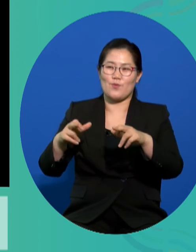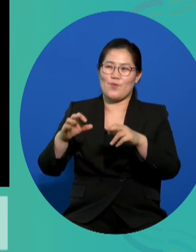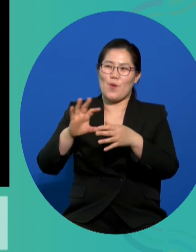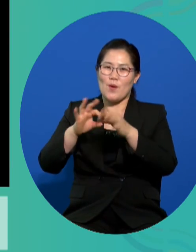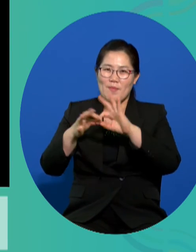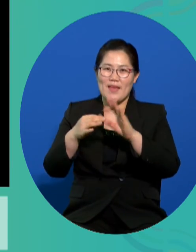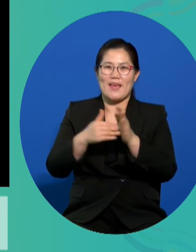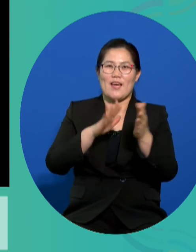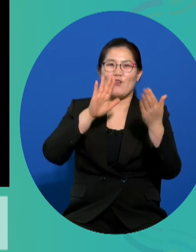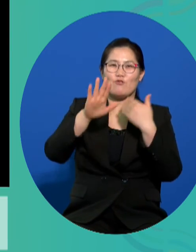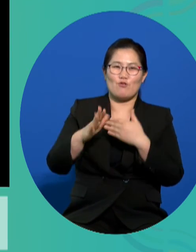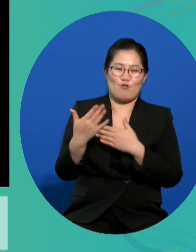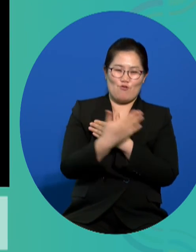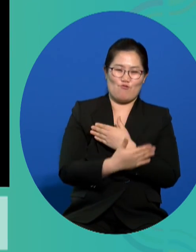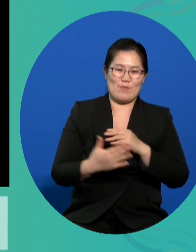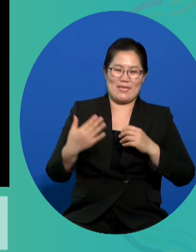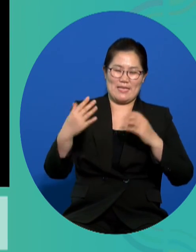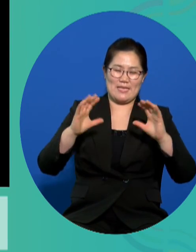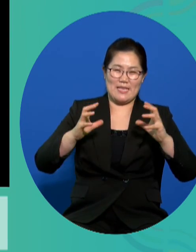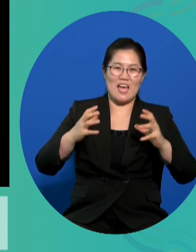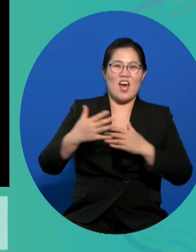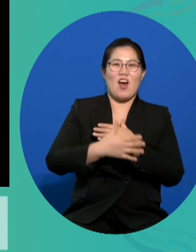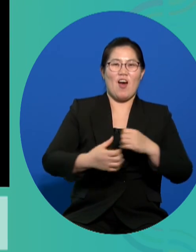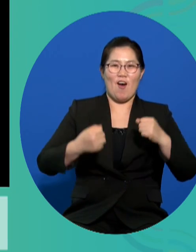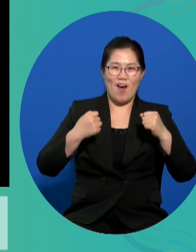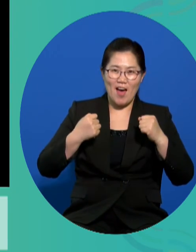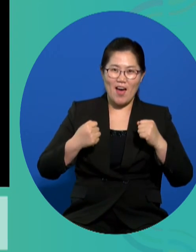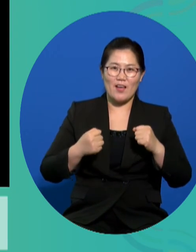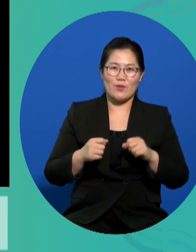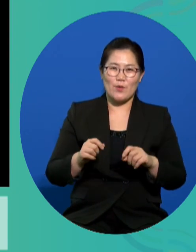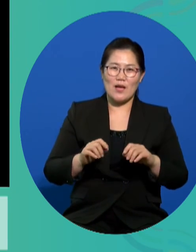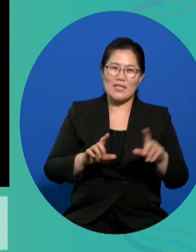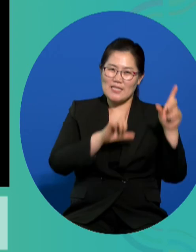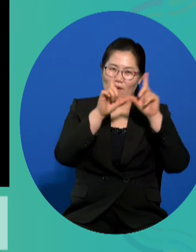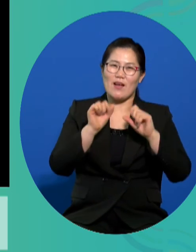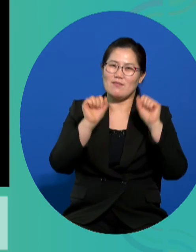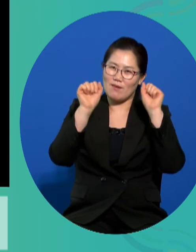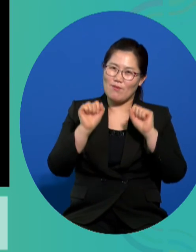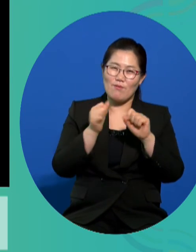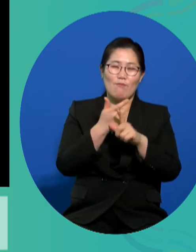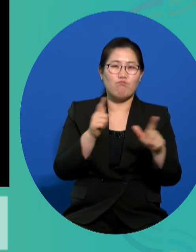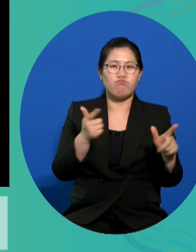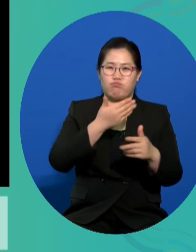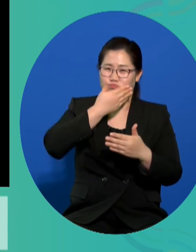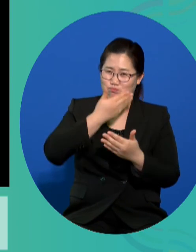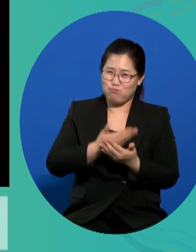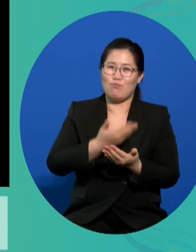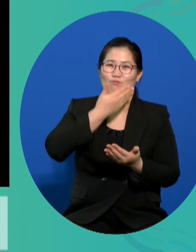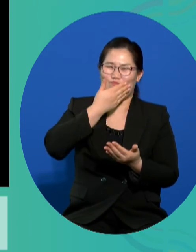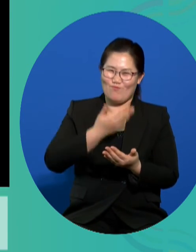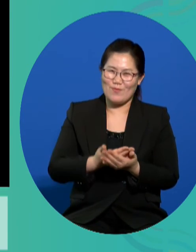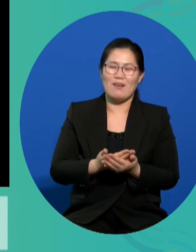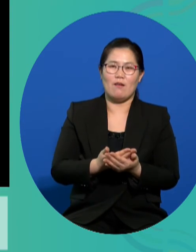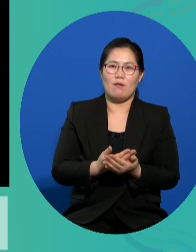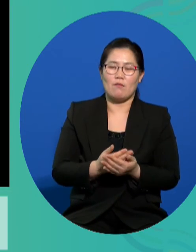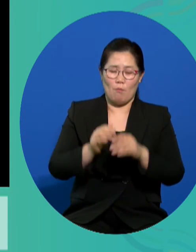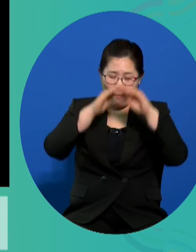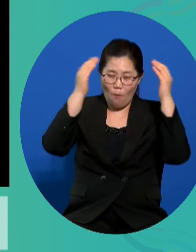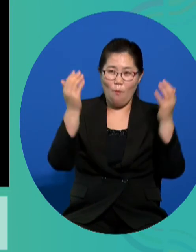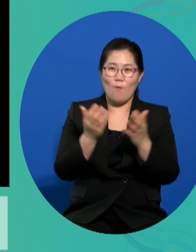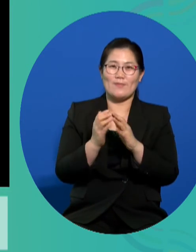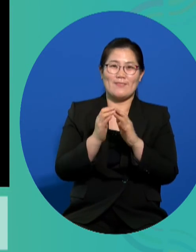국민의 건강, 그리고 전 국민들의 어떤 생활체육화, 그리고 모든 사람이 건강한 삶을 즐길 수